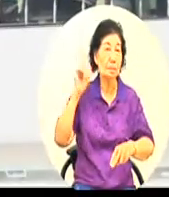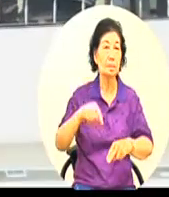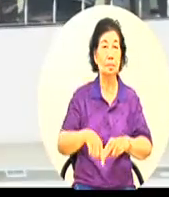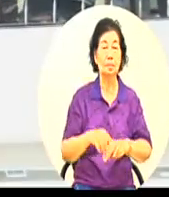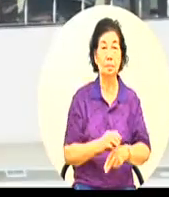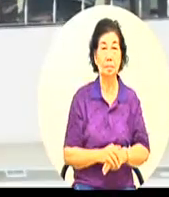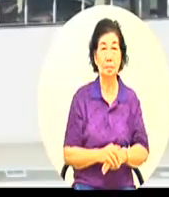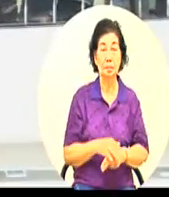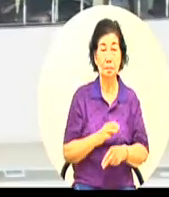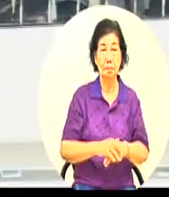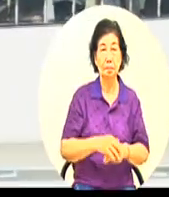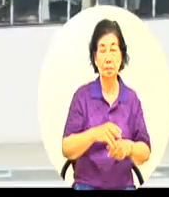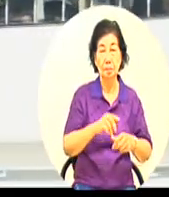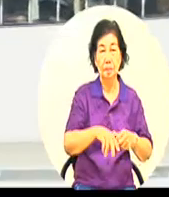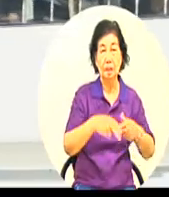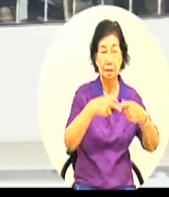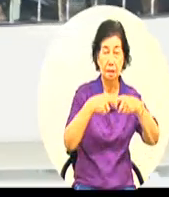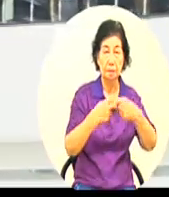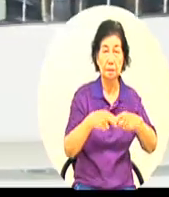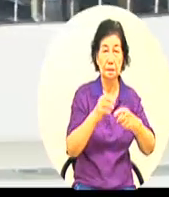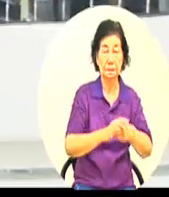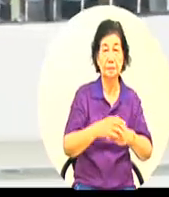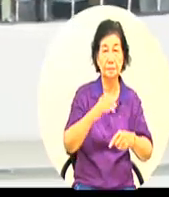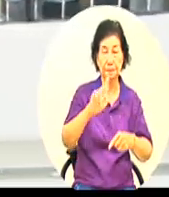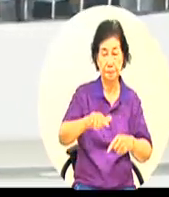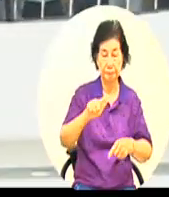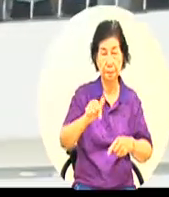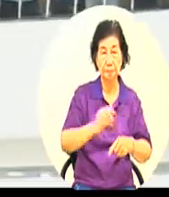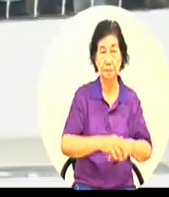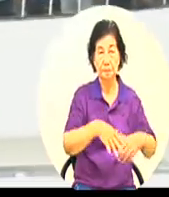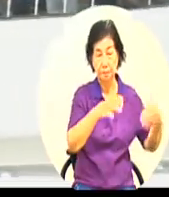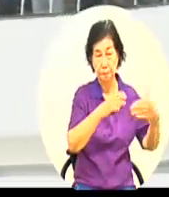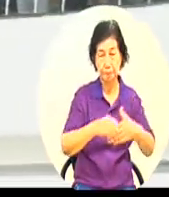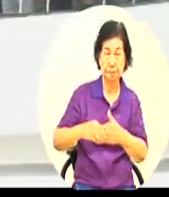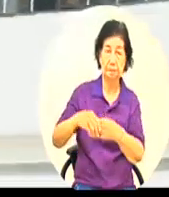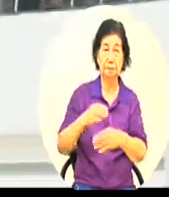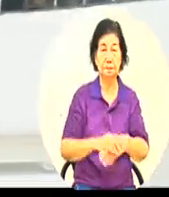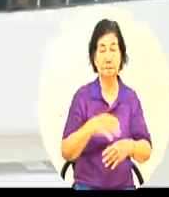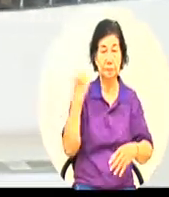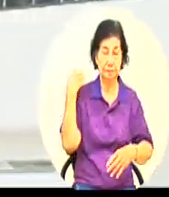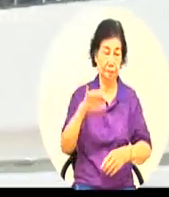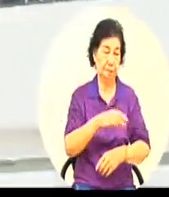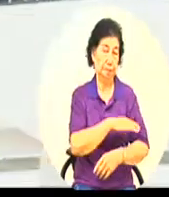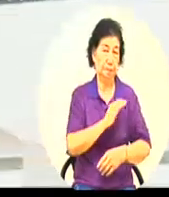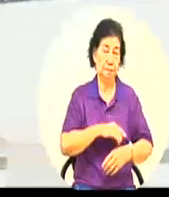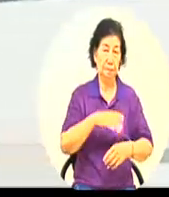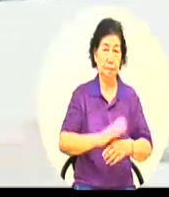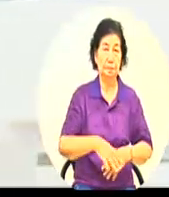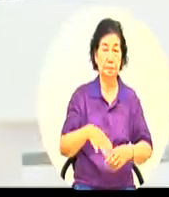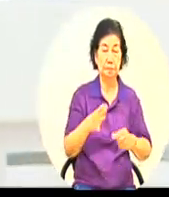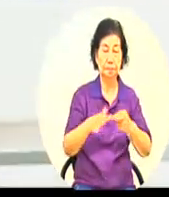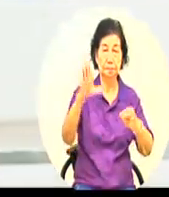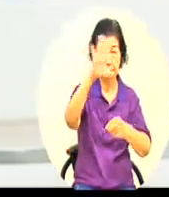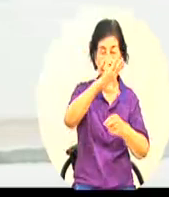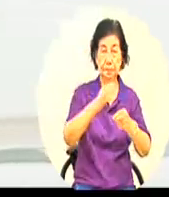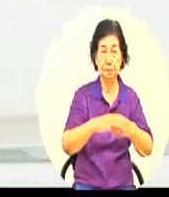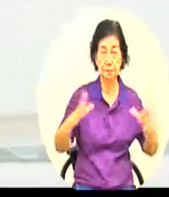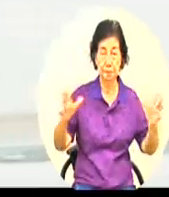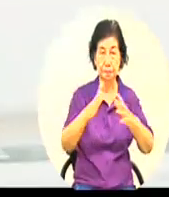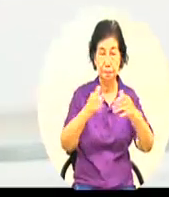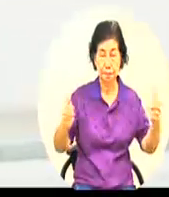吕玉达老师率领一年九班新庄高中的同学们来到现场，请现